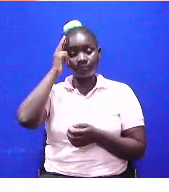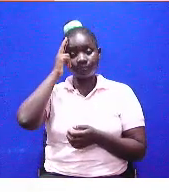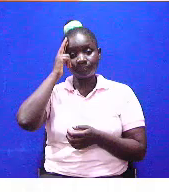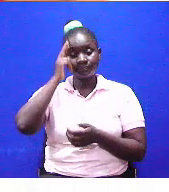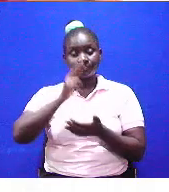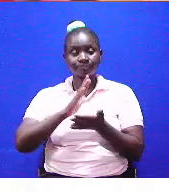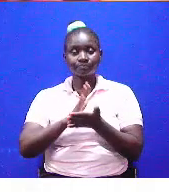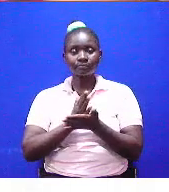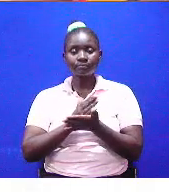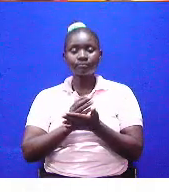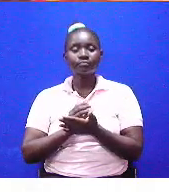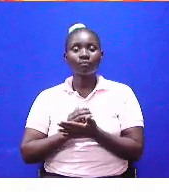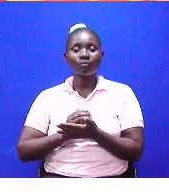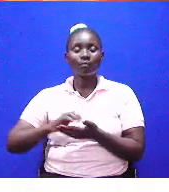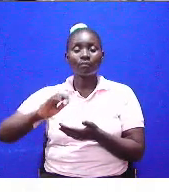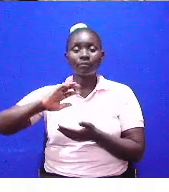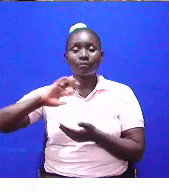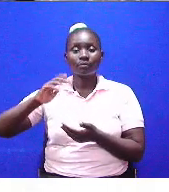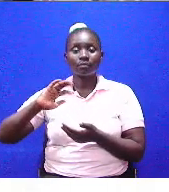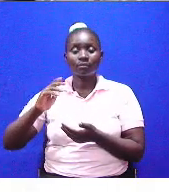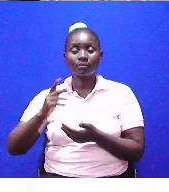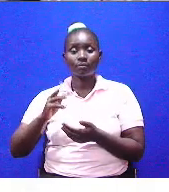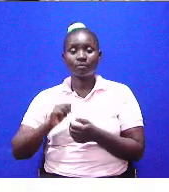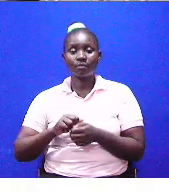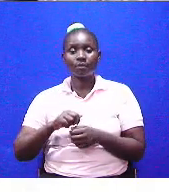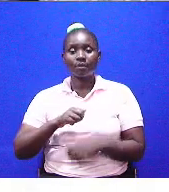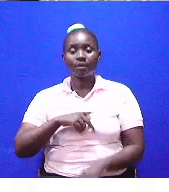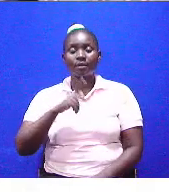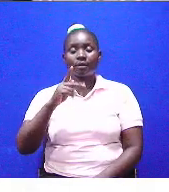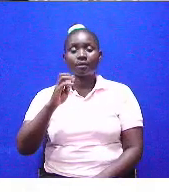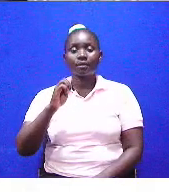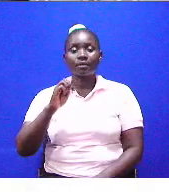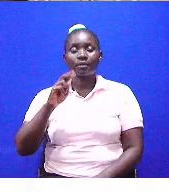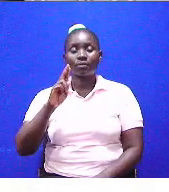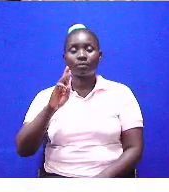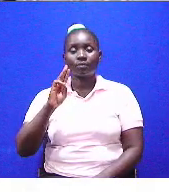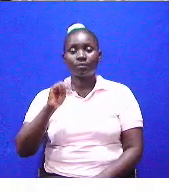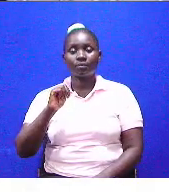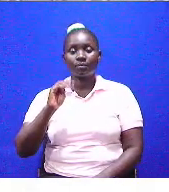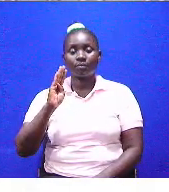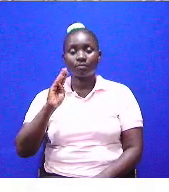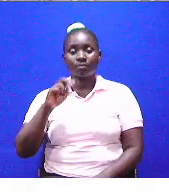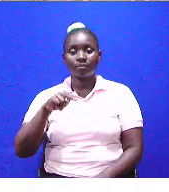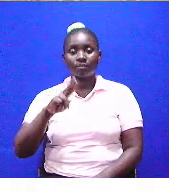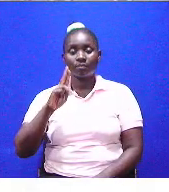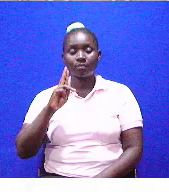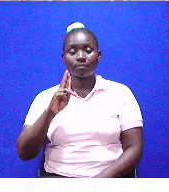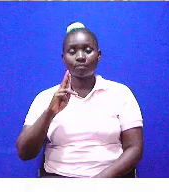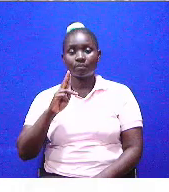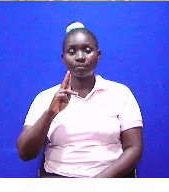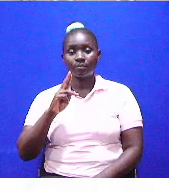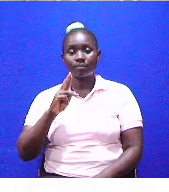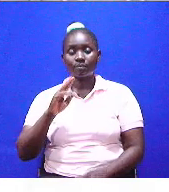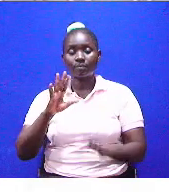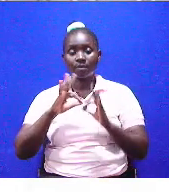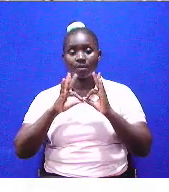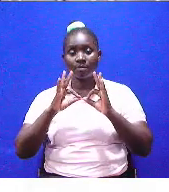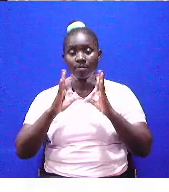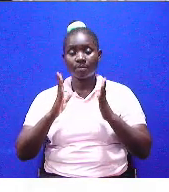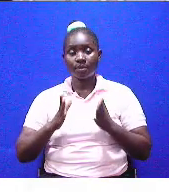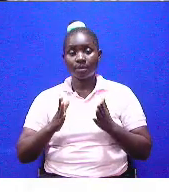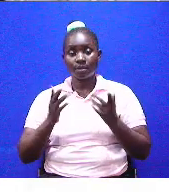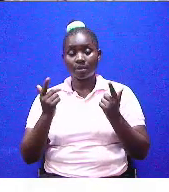county tumekuja kuungana pamoja Kiumbu ili turejeshe ile umoja wa wachungaji wetu katika kikundi hiki